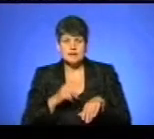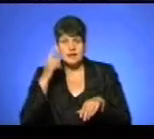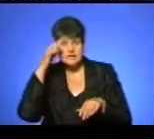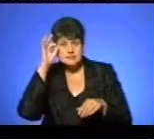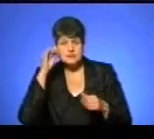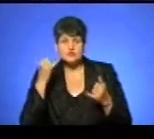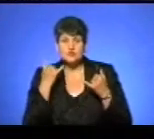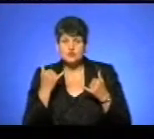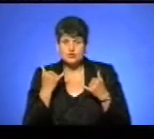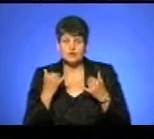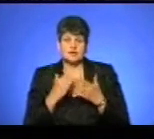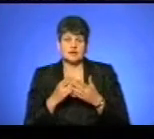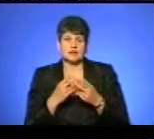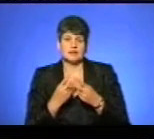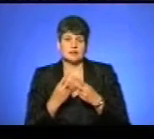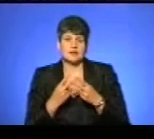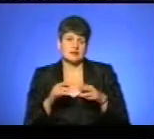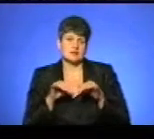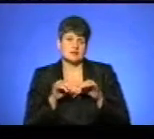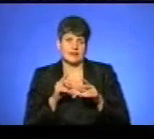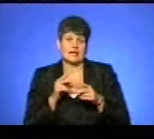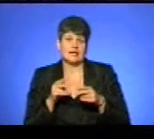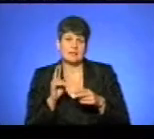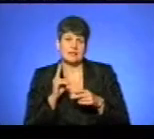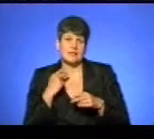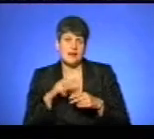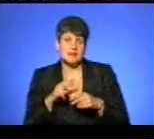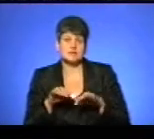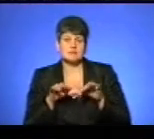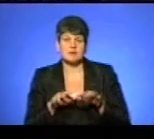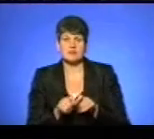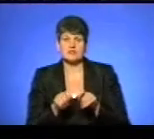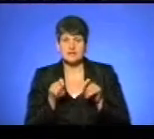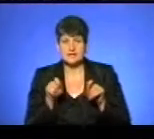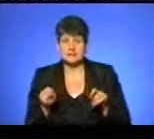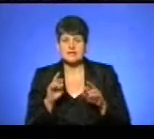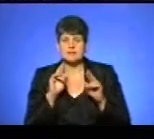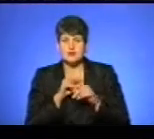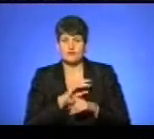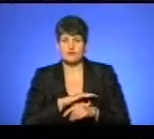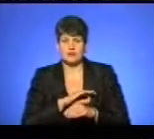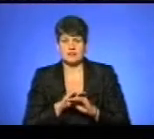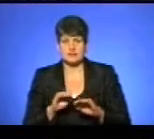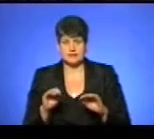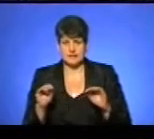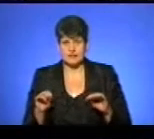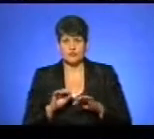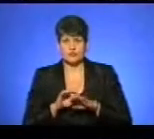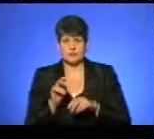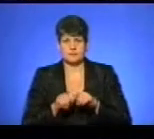день порушене кримінальне провадження за неналежне виховання неповнолітніх дітей, і працівники поліції проводять